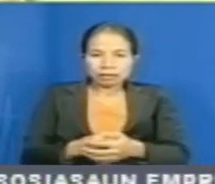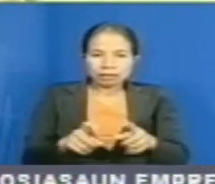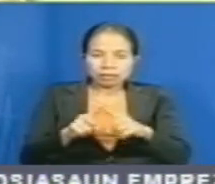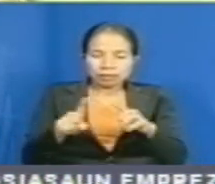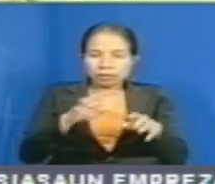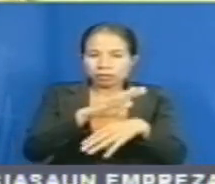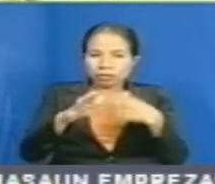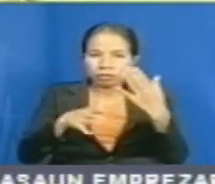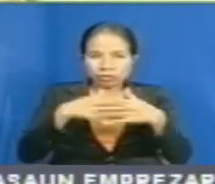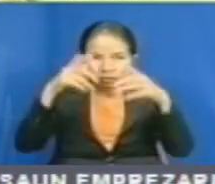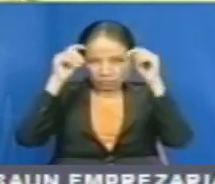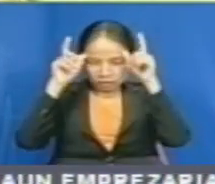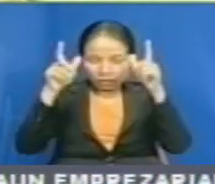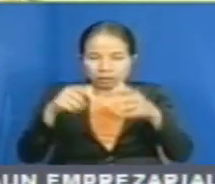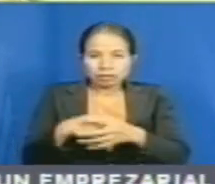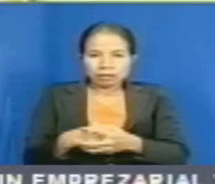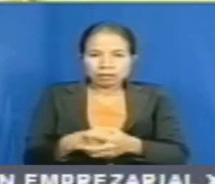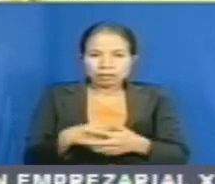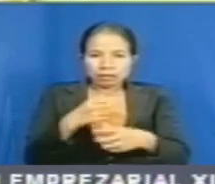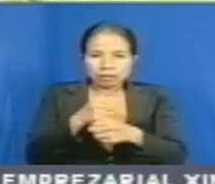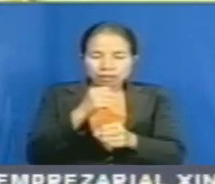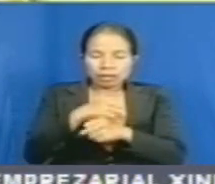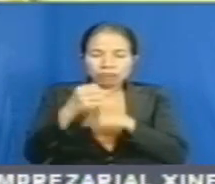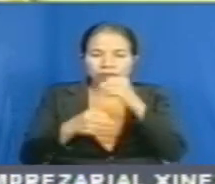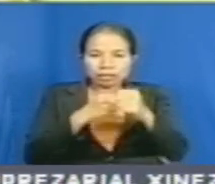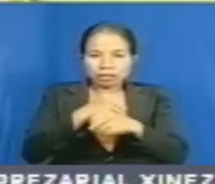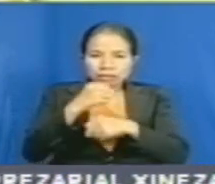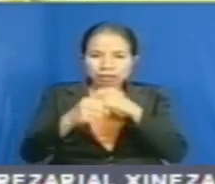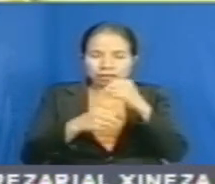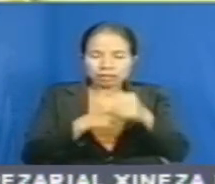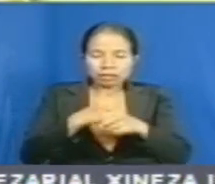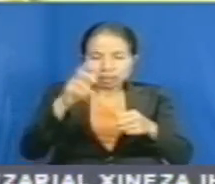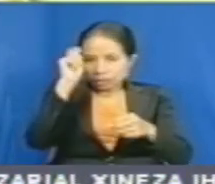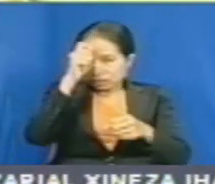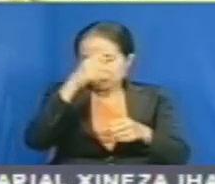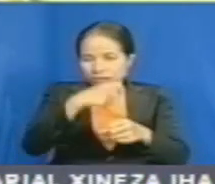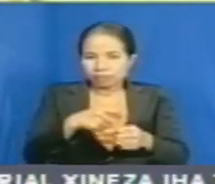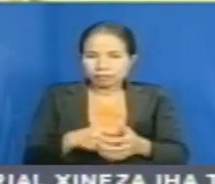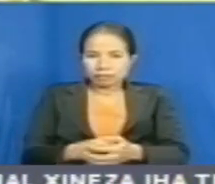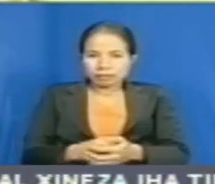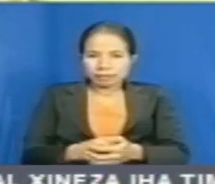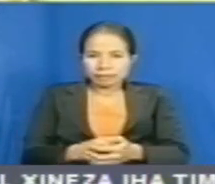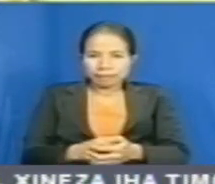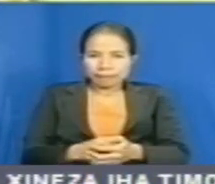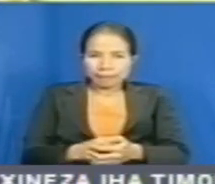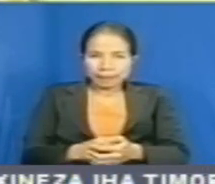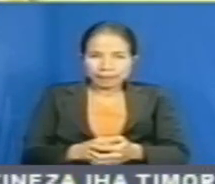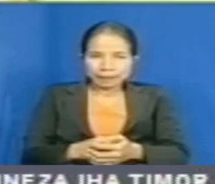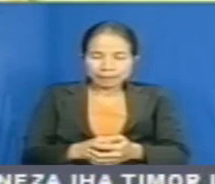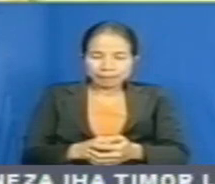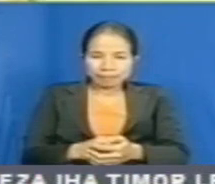teritori laran tomak ne, ita halau tinan-tinan, halau graduação dene. E graduação ne rase,